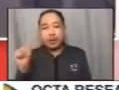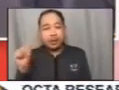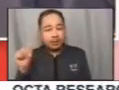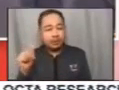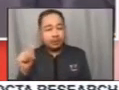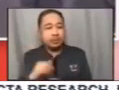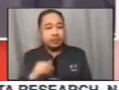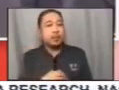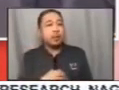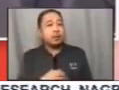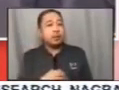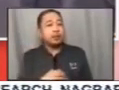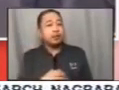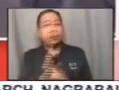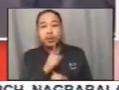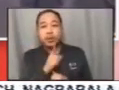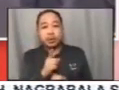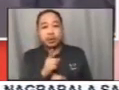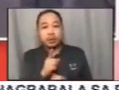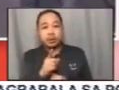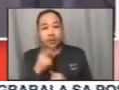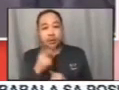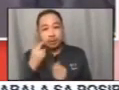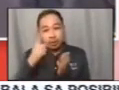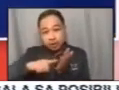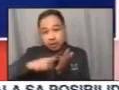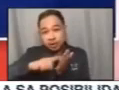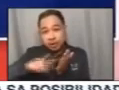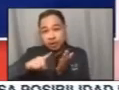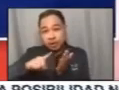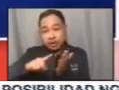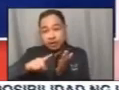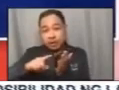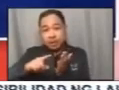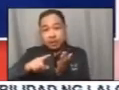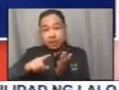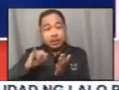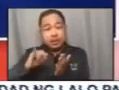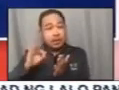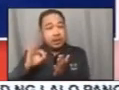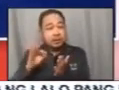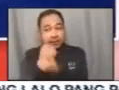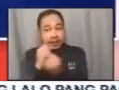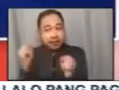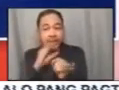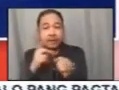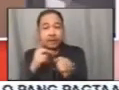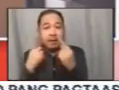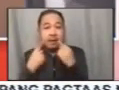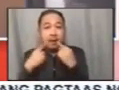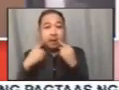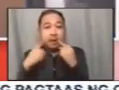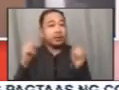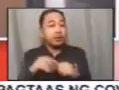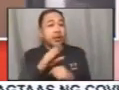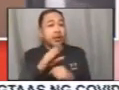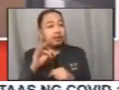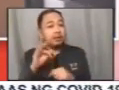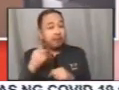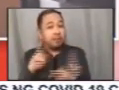vaccine nila gagamitin ay yung Pfizer. Meron ding Sinovac at saka meron ding Moderna. Although at present ho